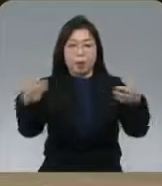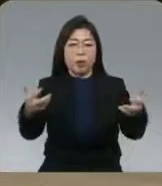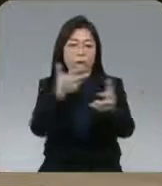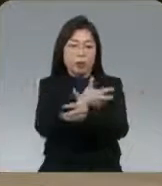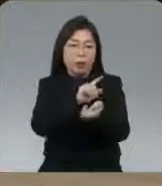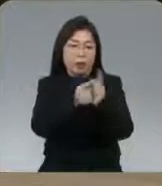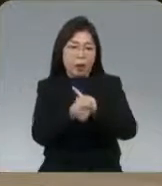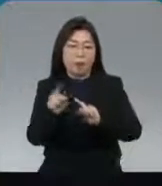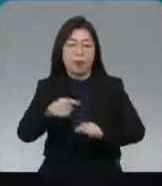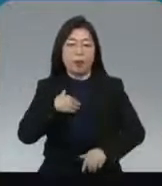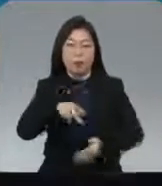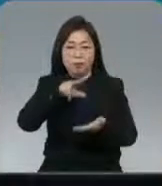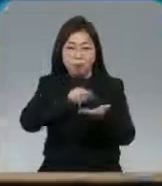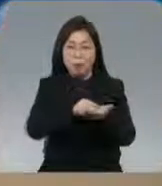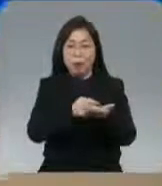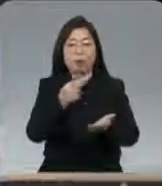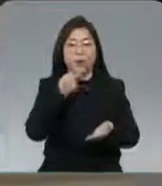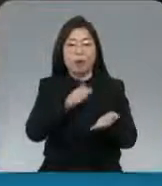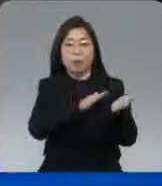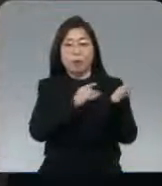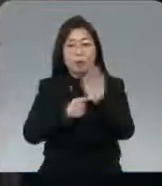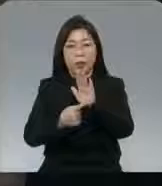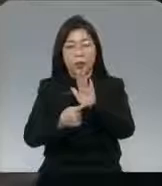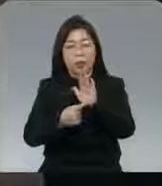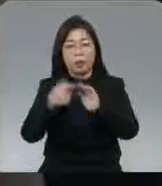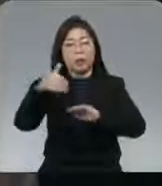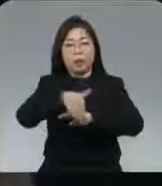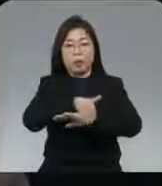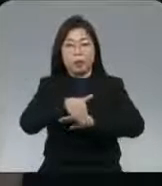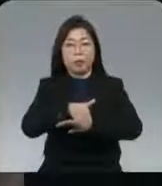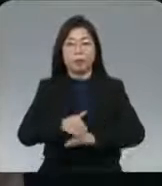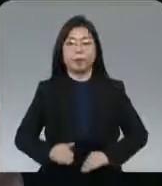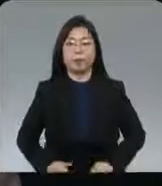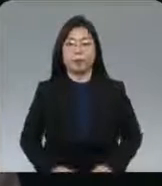mạnh quốc dân cũng đã hối thuốc đông y làm rõ sự việc lần này à